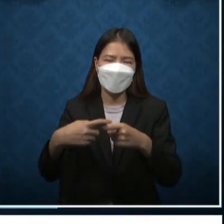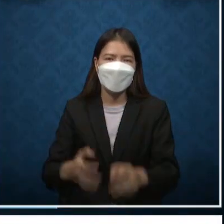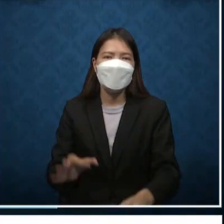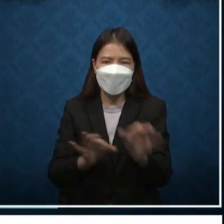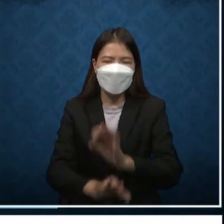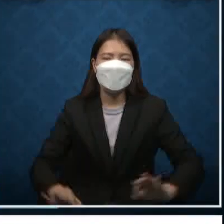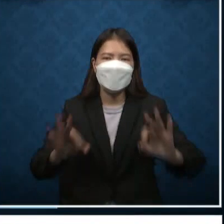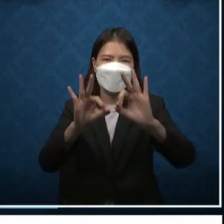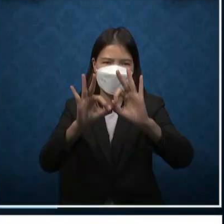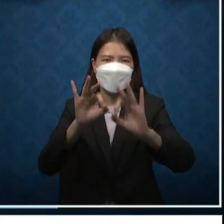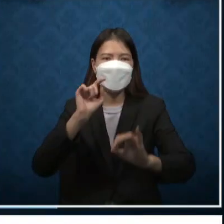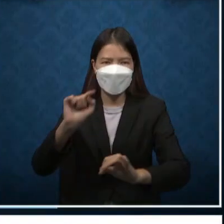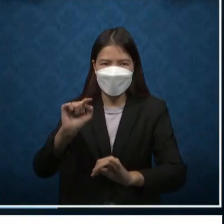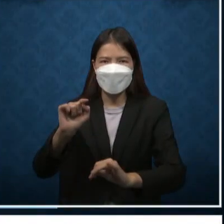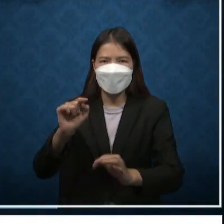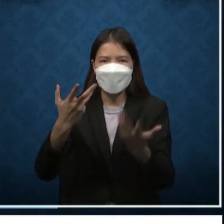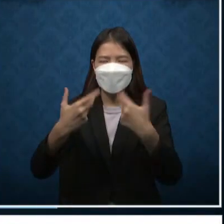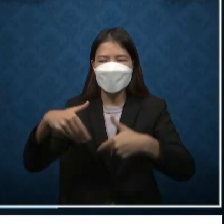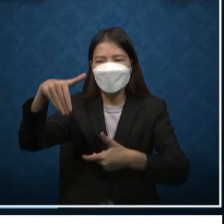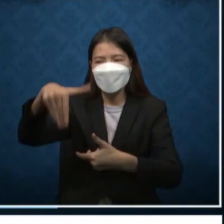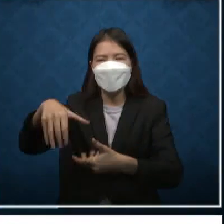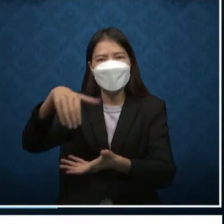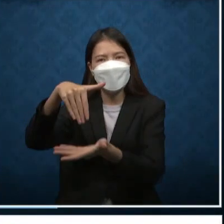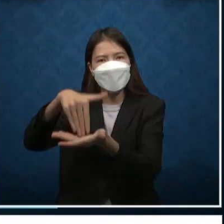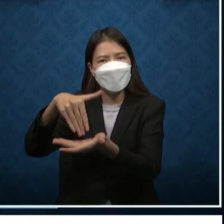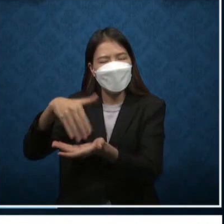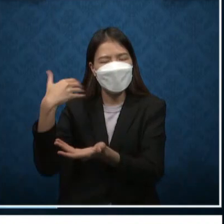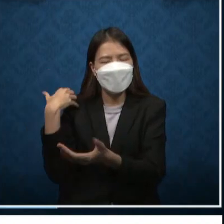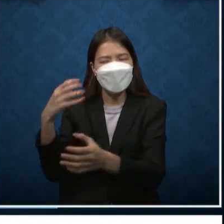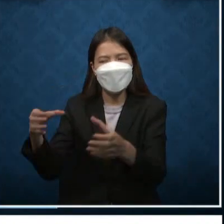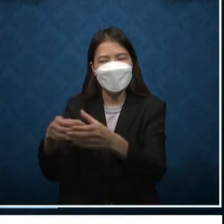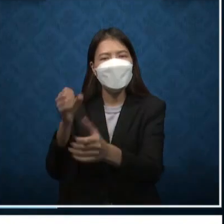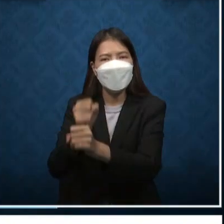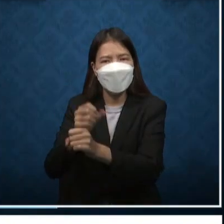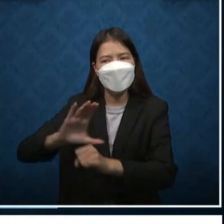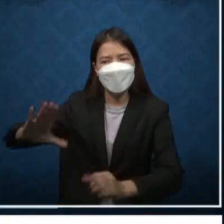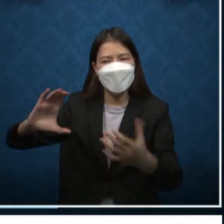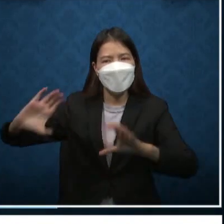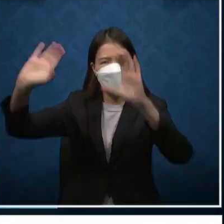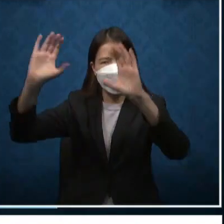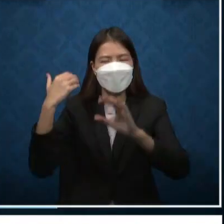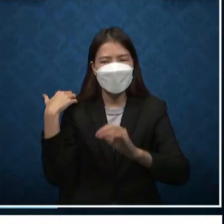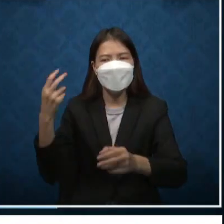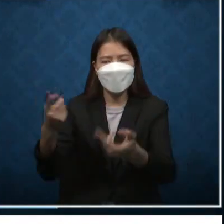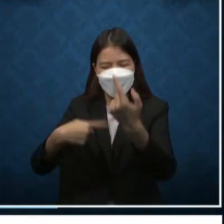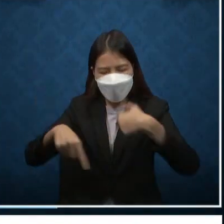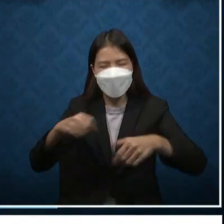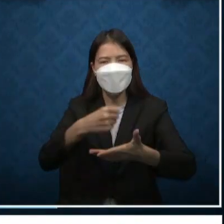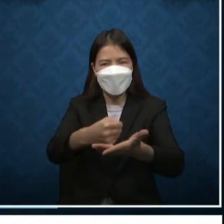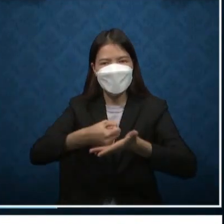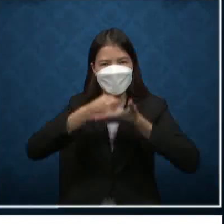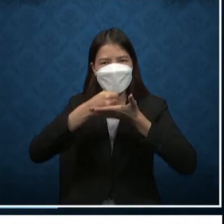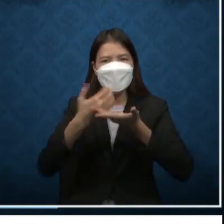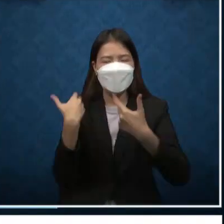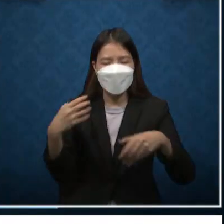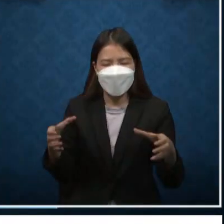ำเป็ต้อาศรยพากี่เกืament kasทเป็นหนวยงของรัฐที่มีวัขachelอัฤมทั่วประเทศมาเป็พลงกับเขื่อนร่วม